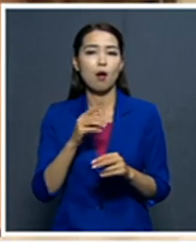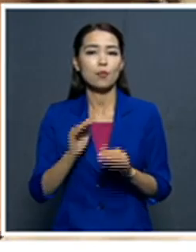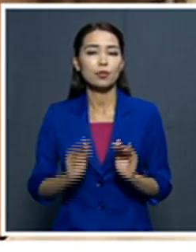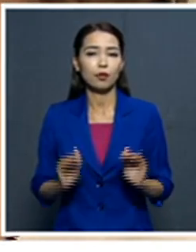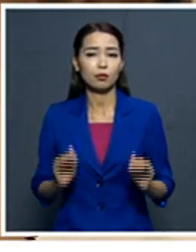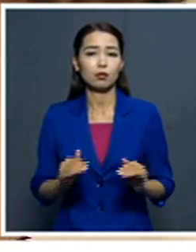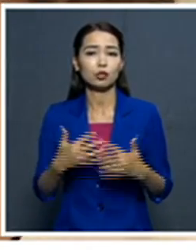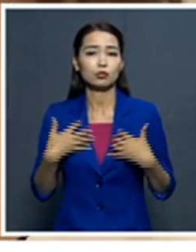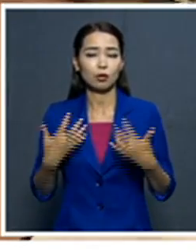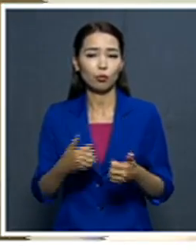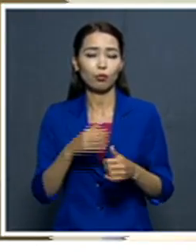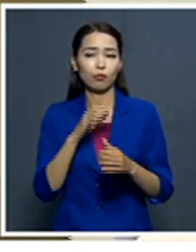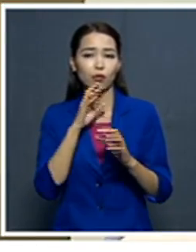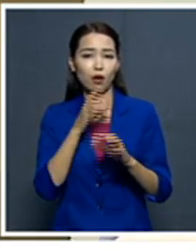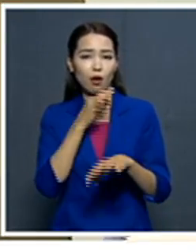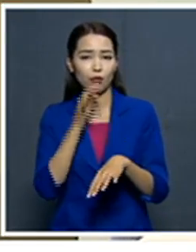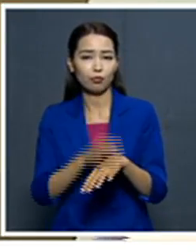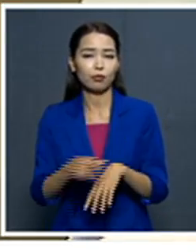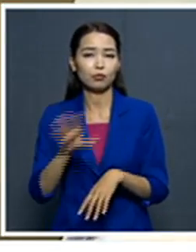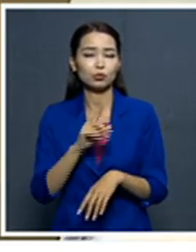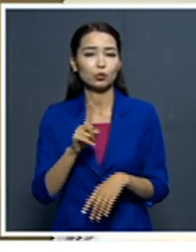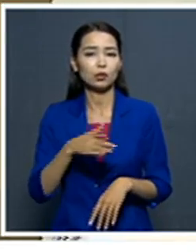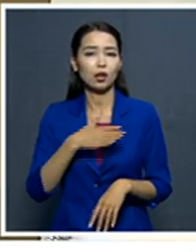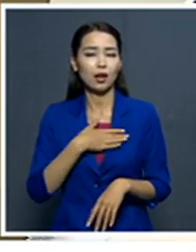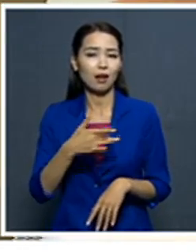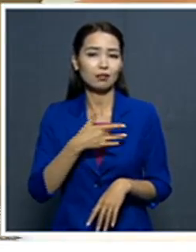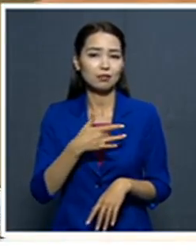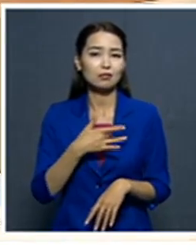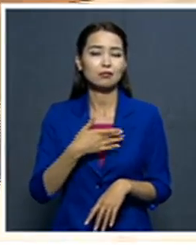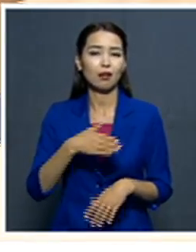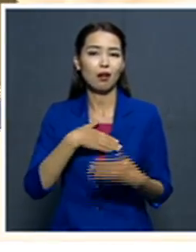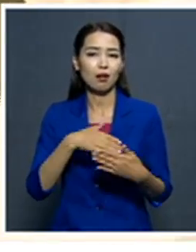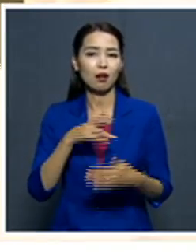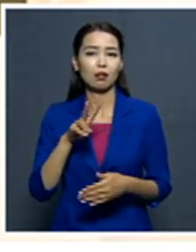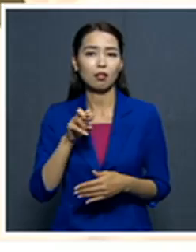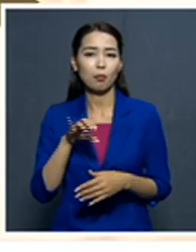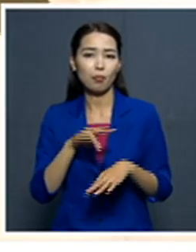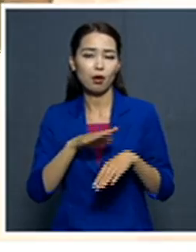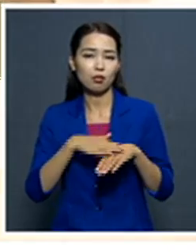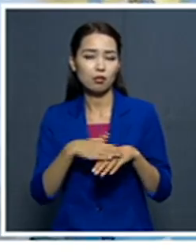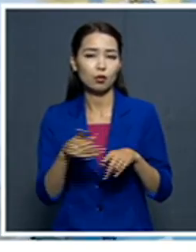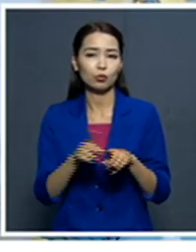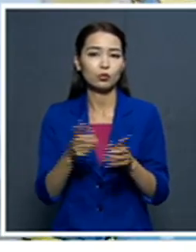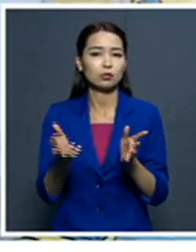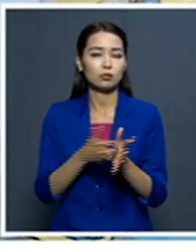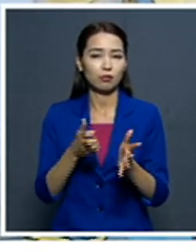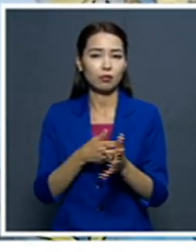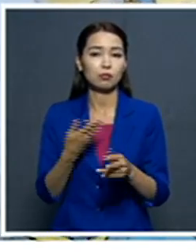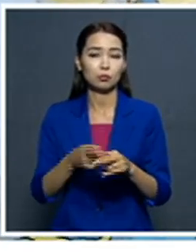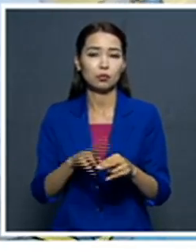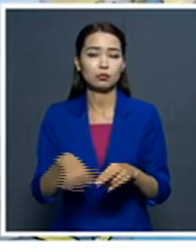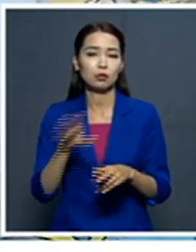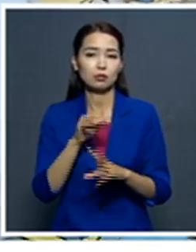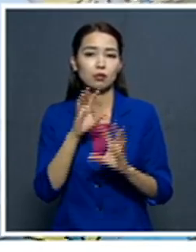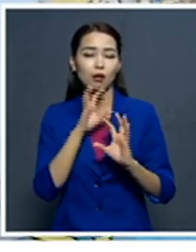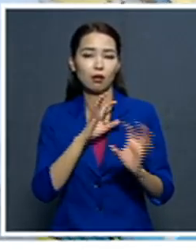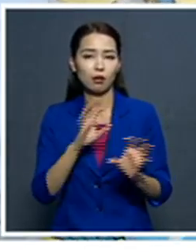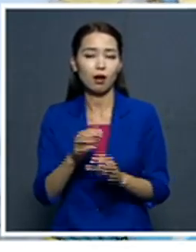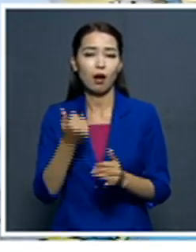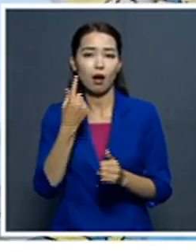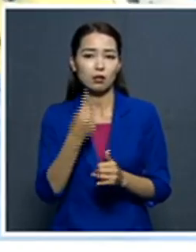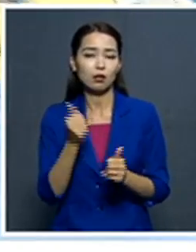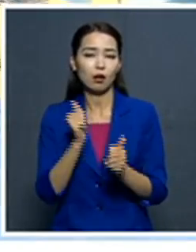жыл. Осы уақыт аралығында қанша елді босандырғанын есептеу мүмкін емес. Белгілісі, елордадағы бір ғана перзентханада бір